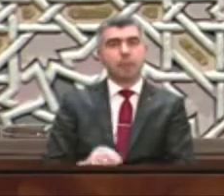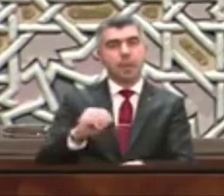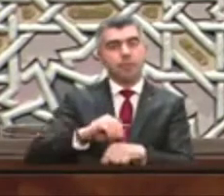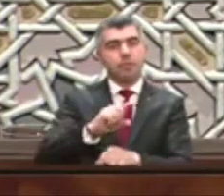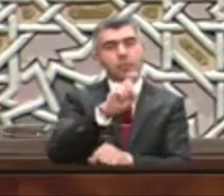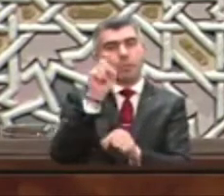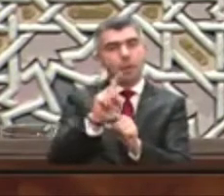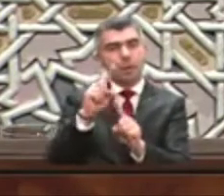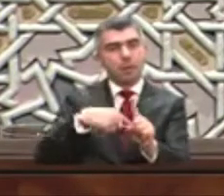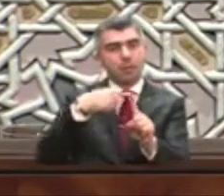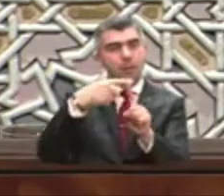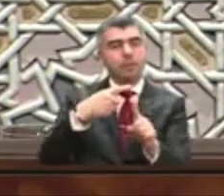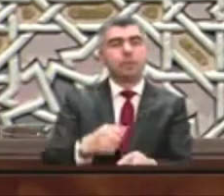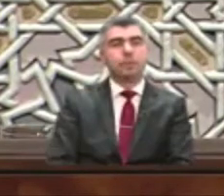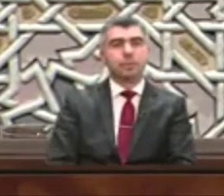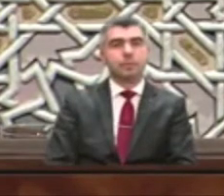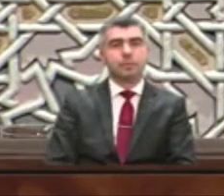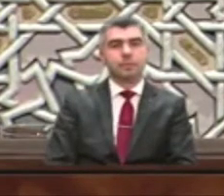تفضل سيدي.